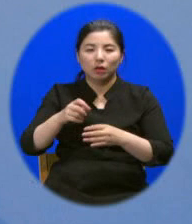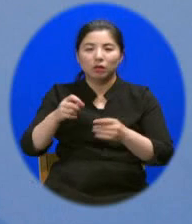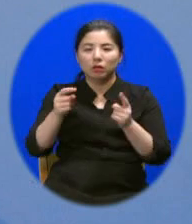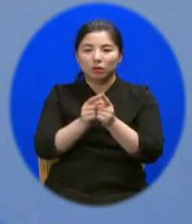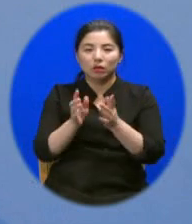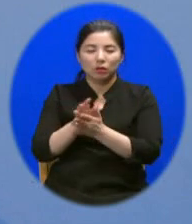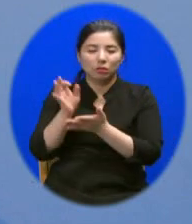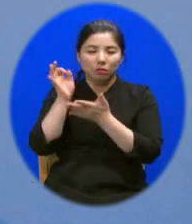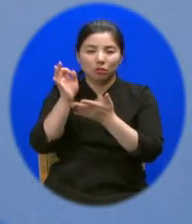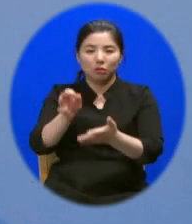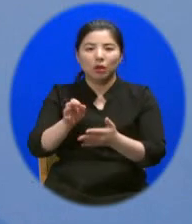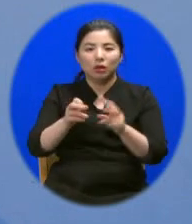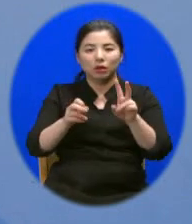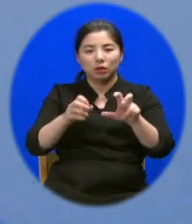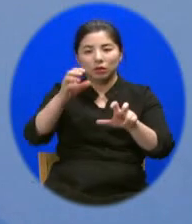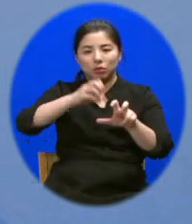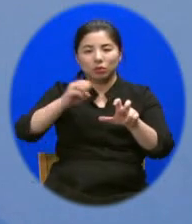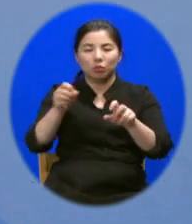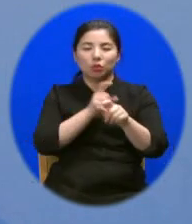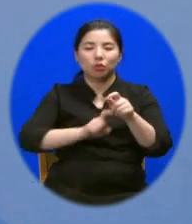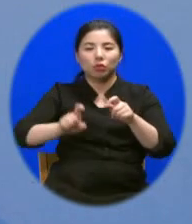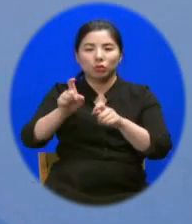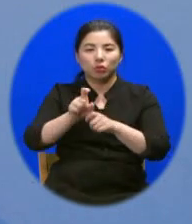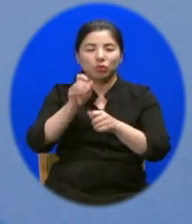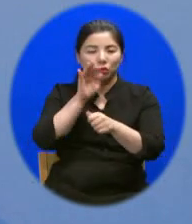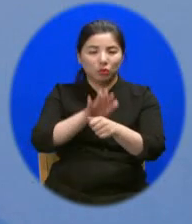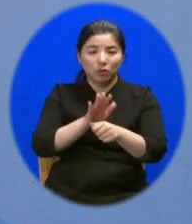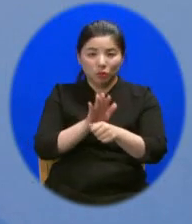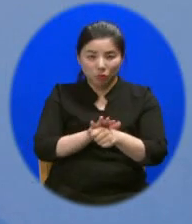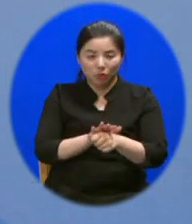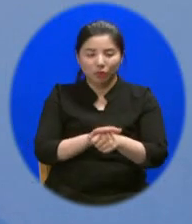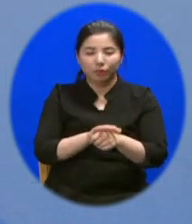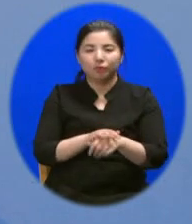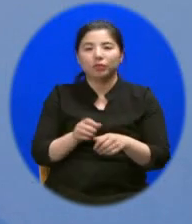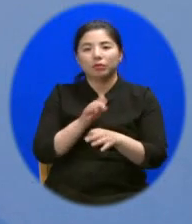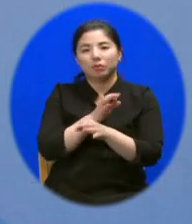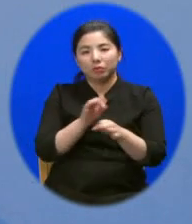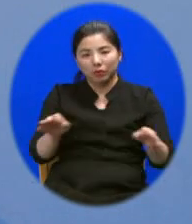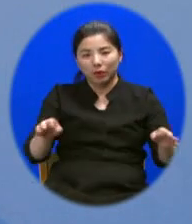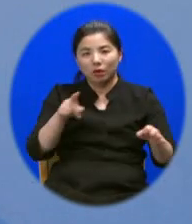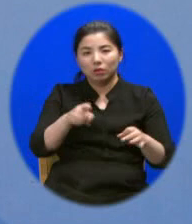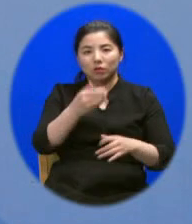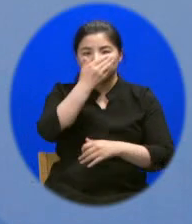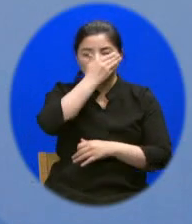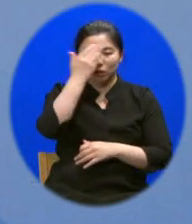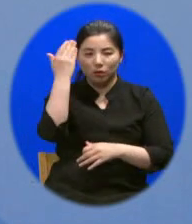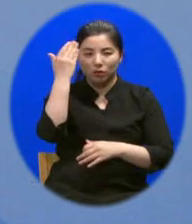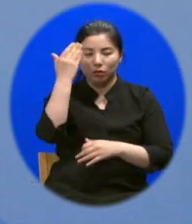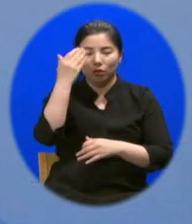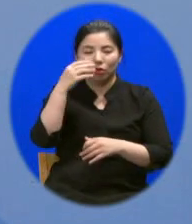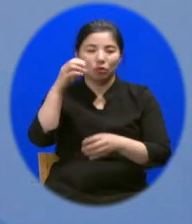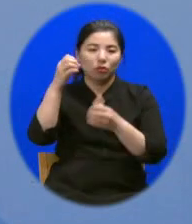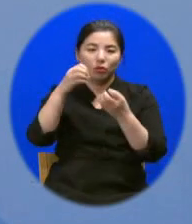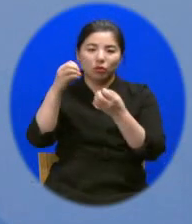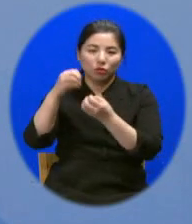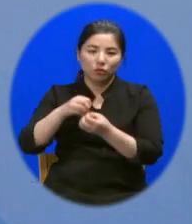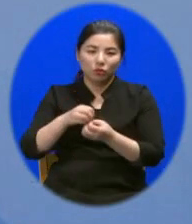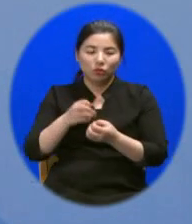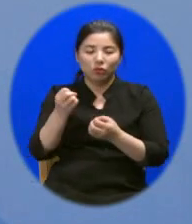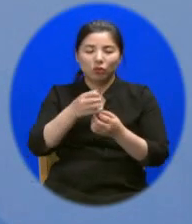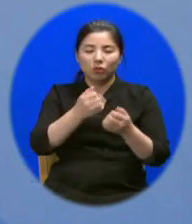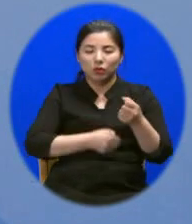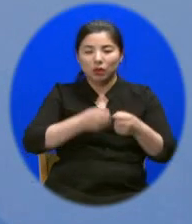직불금 의 25% 를 추가로 지원해서 지 급해서 그 청년 고 청년 후 개 농가 또